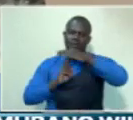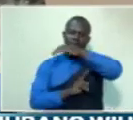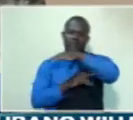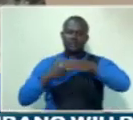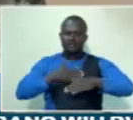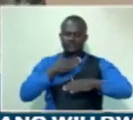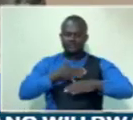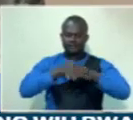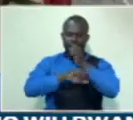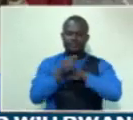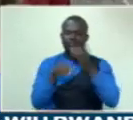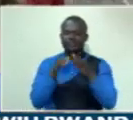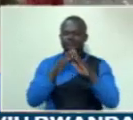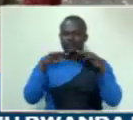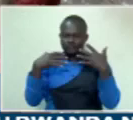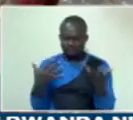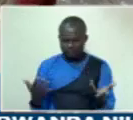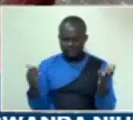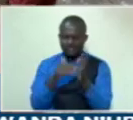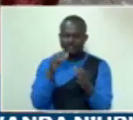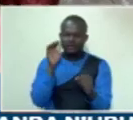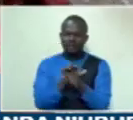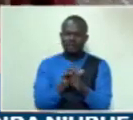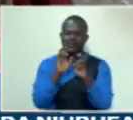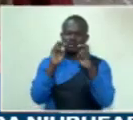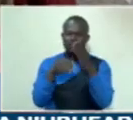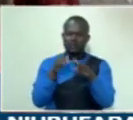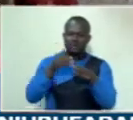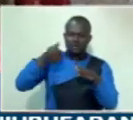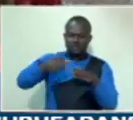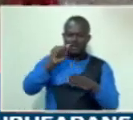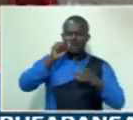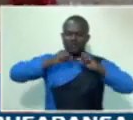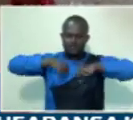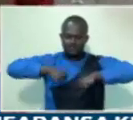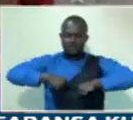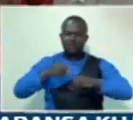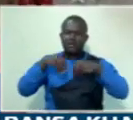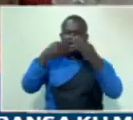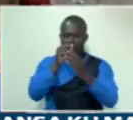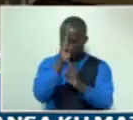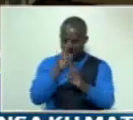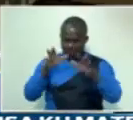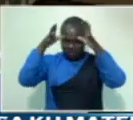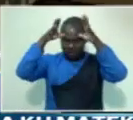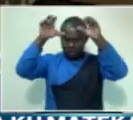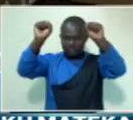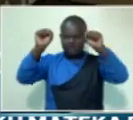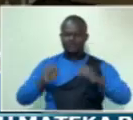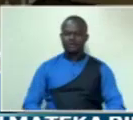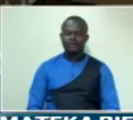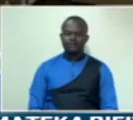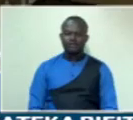aho imirimo yo kubyubaka igeze cyane ko isanwa ryabyo ari isezerano abaturage bahawe n'umukuru w'igihugu.